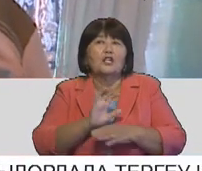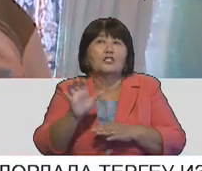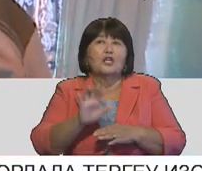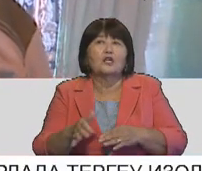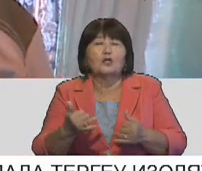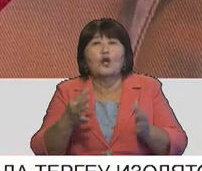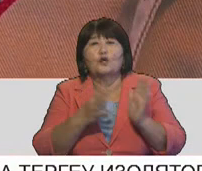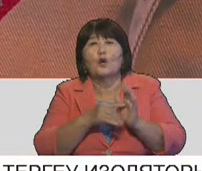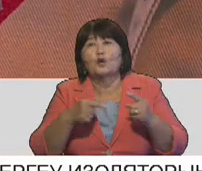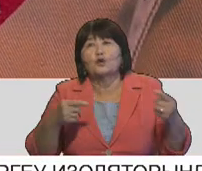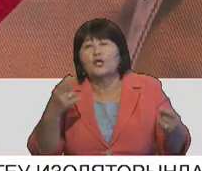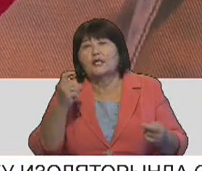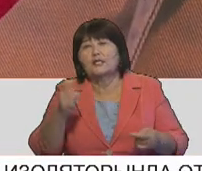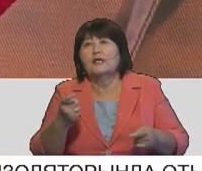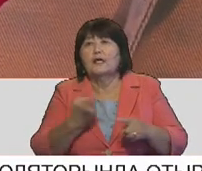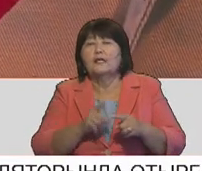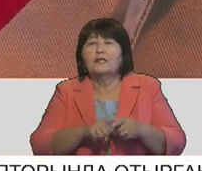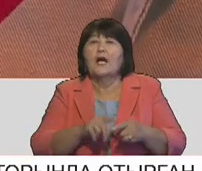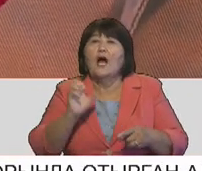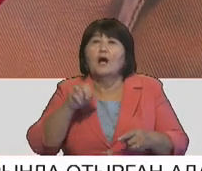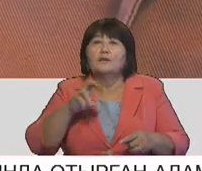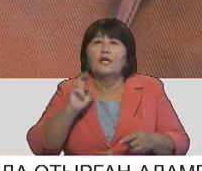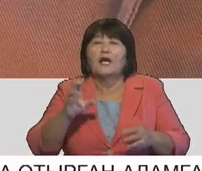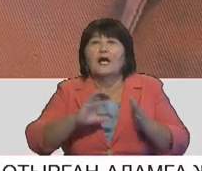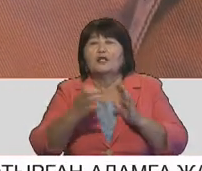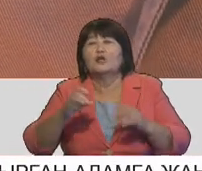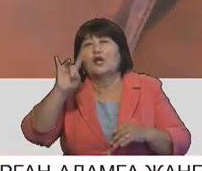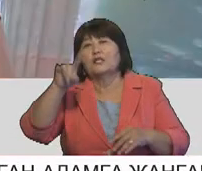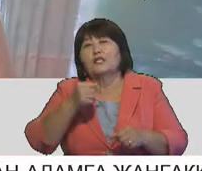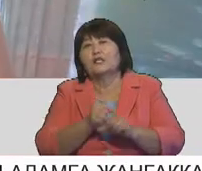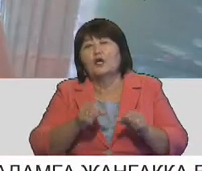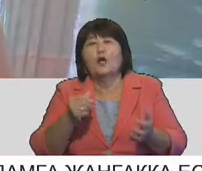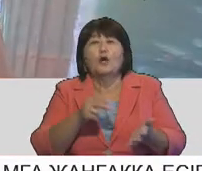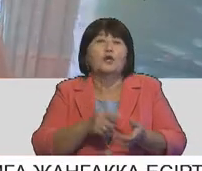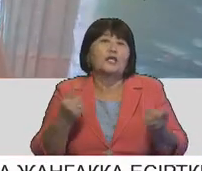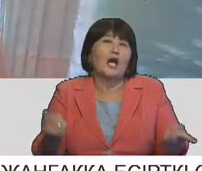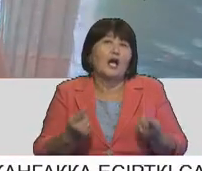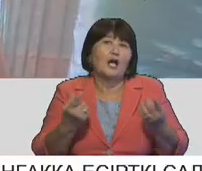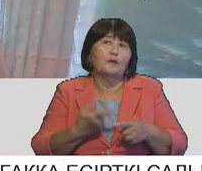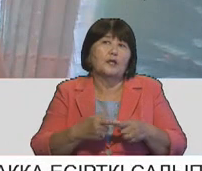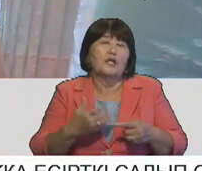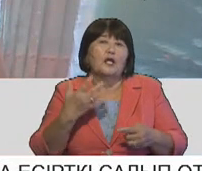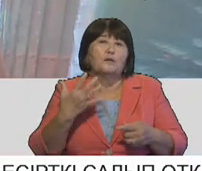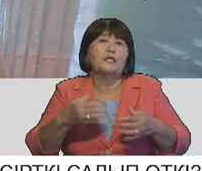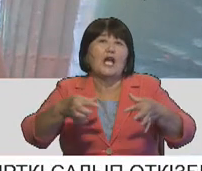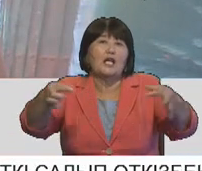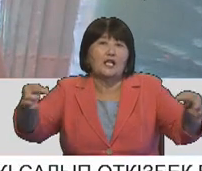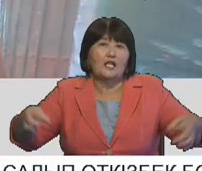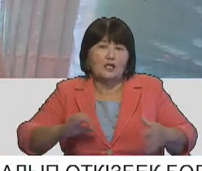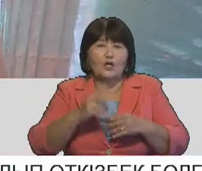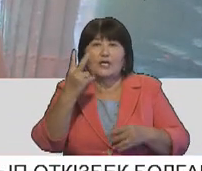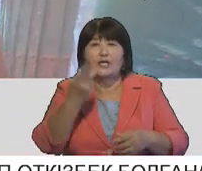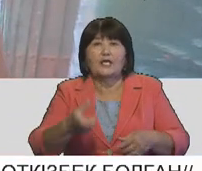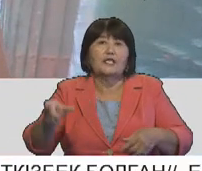9 түрлі цветіміз бар. Активті стекло ретінде терезелерге салуға қолданады. Құны обычный бесцветный листовый стеклоға қарағанда екі есе